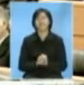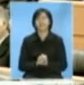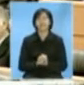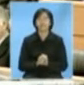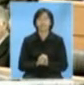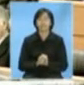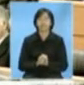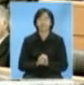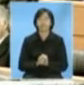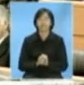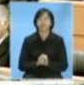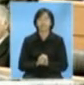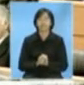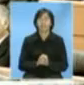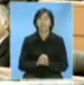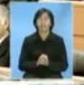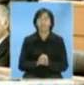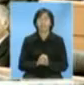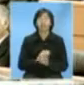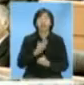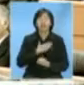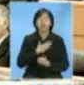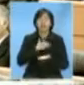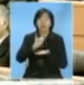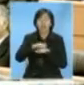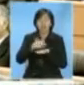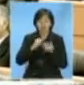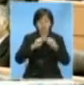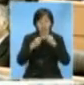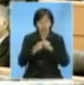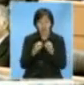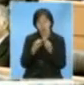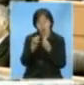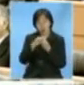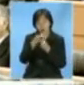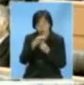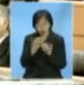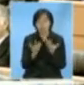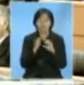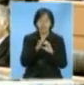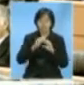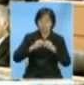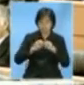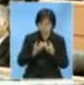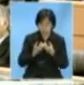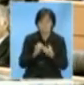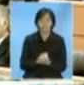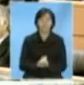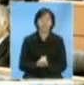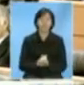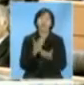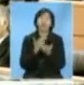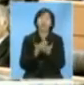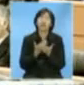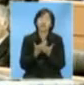ะครับนี่คือสิ่งที่เป็นปัญหาเงาะมังคุดนะครับตอนนี้ราค